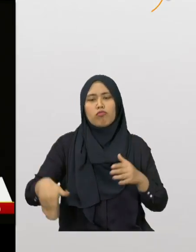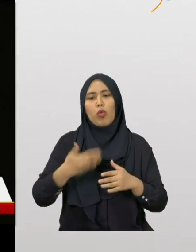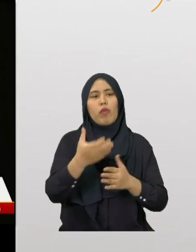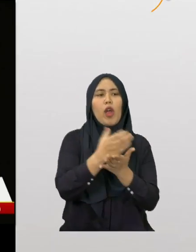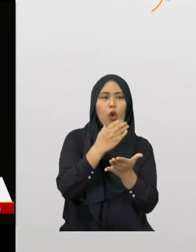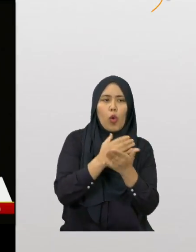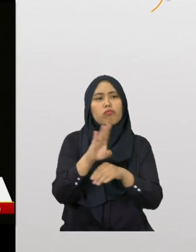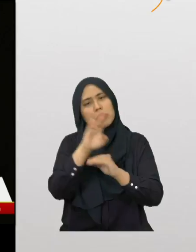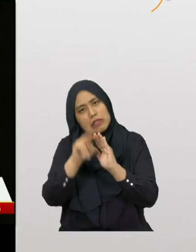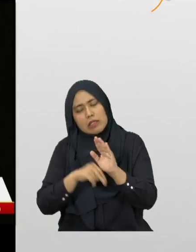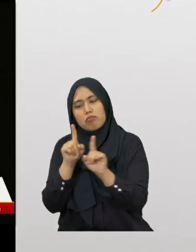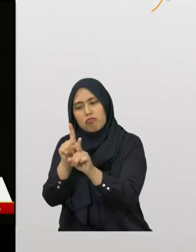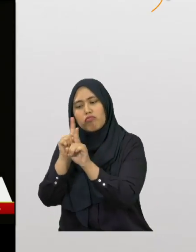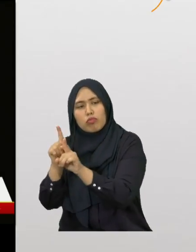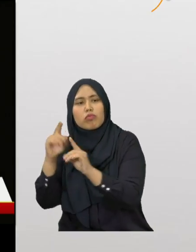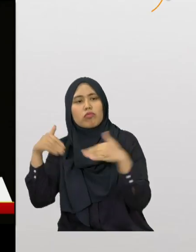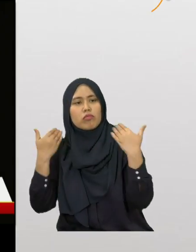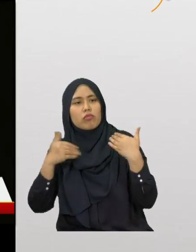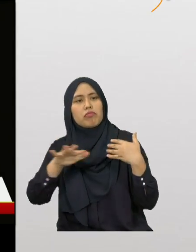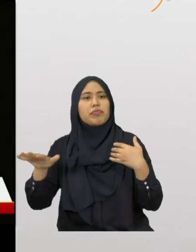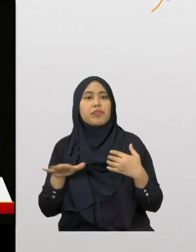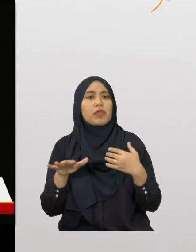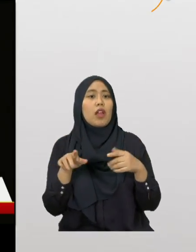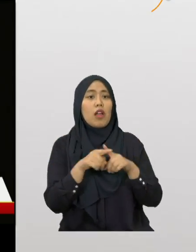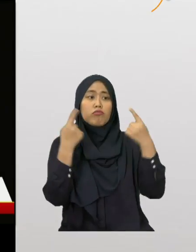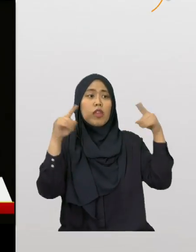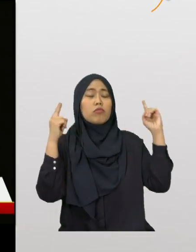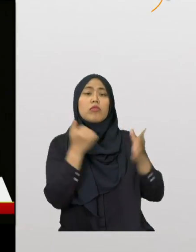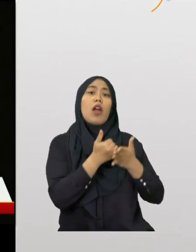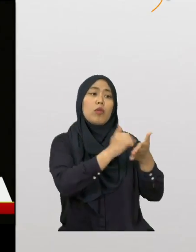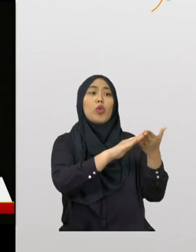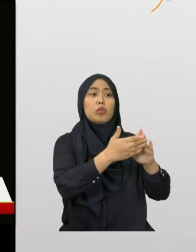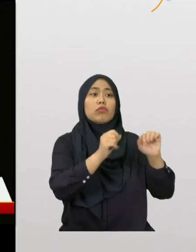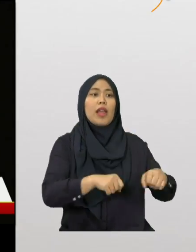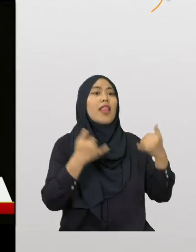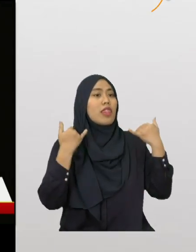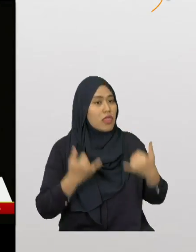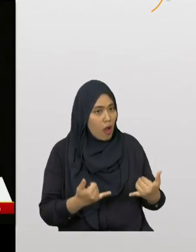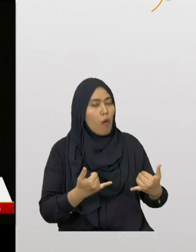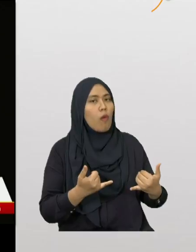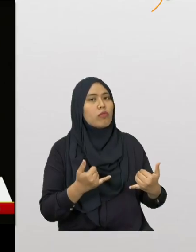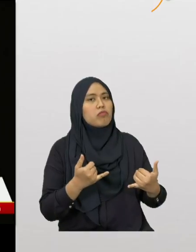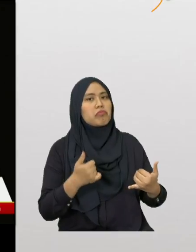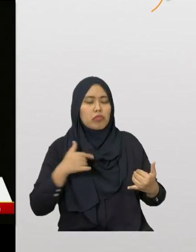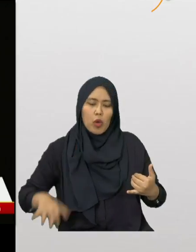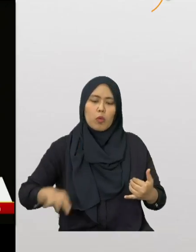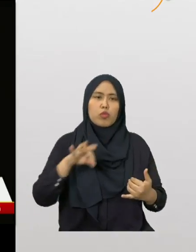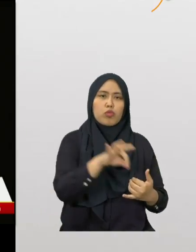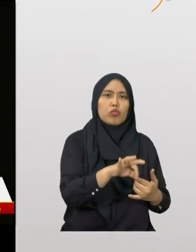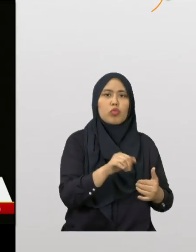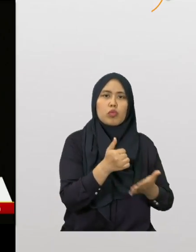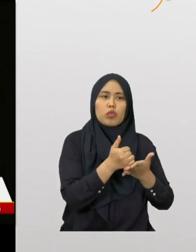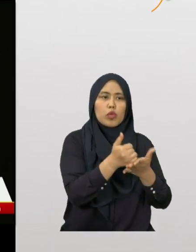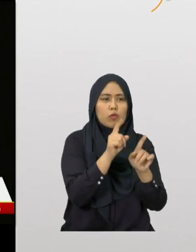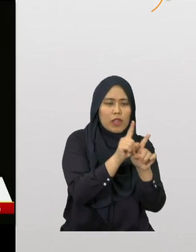Rushdi berjaya hasil bantuan masyarakat. Kini, gilirannya pula menyumbang bakti sebagai mentor kepada